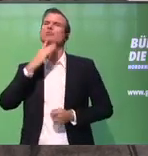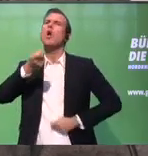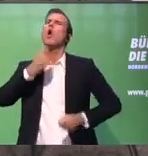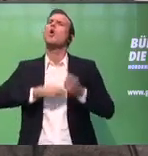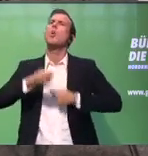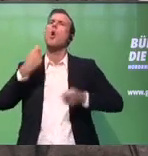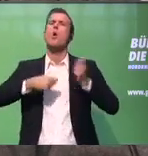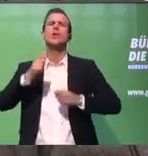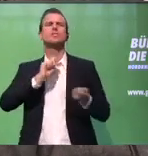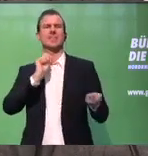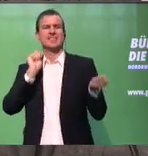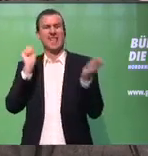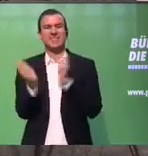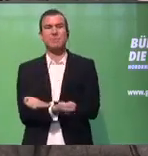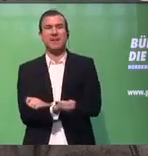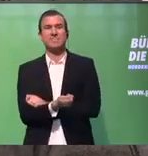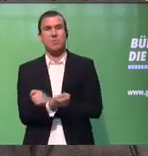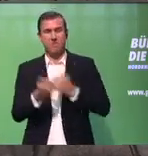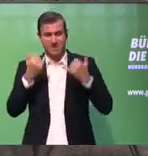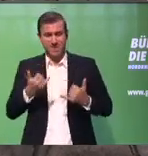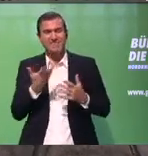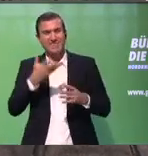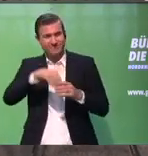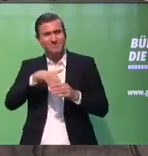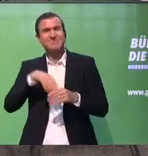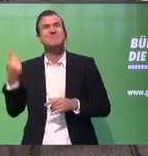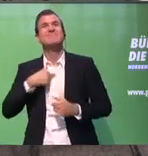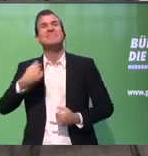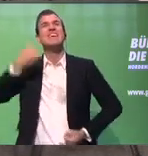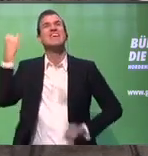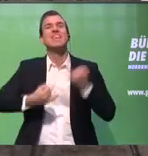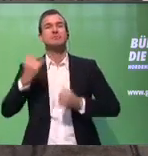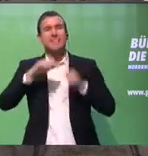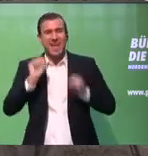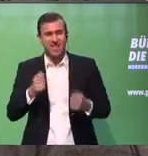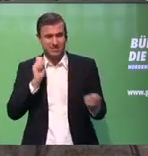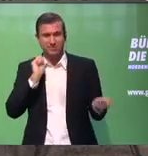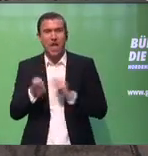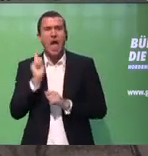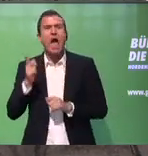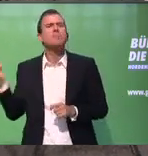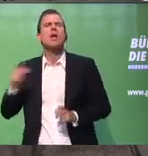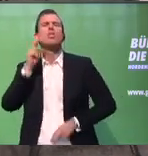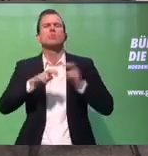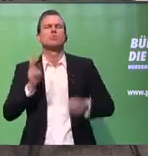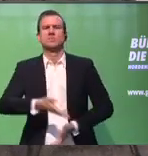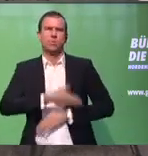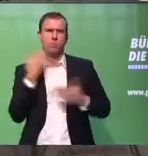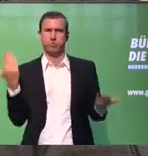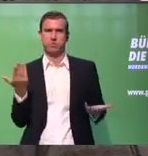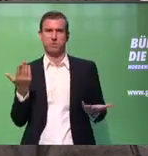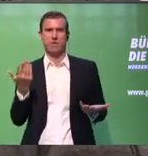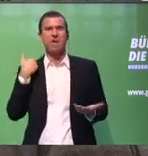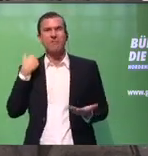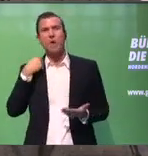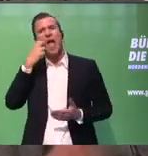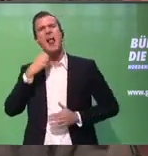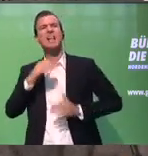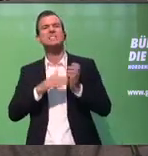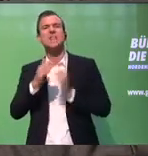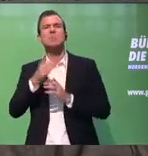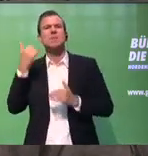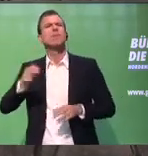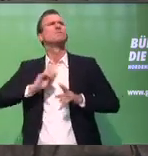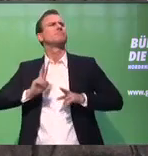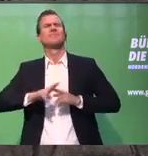ökologische Transformation, die da drin liegen, für unsere Industrie werden nicht genutzt. Im System von gestern wird repariert,